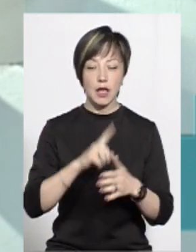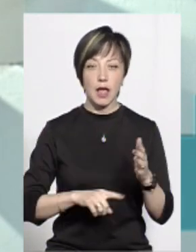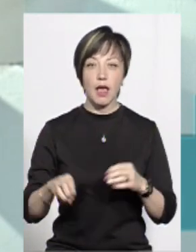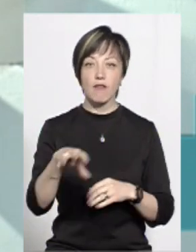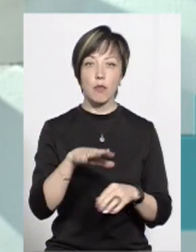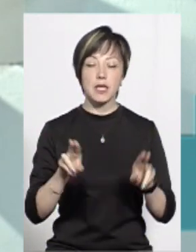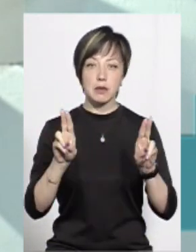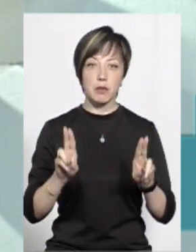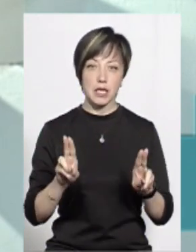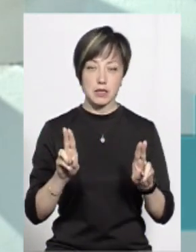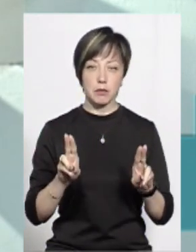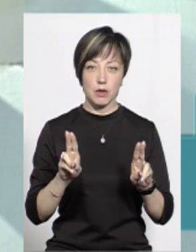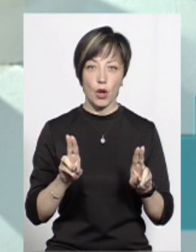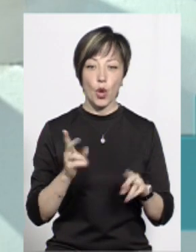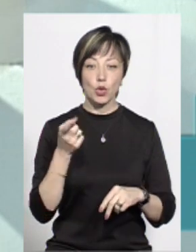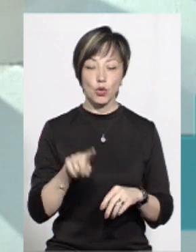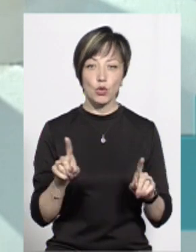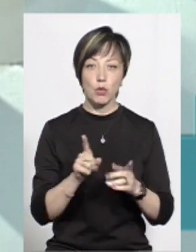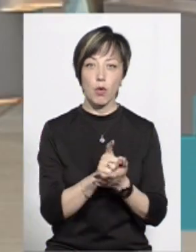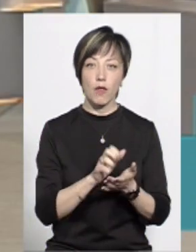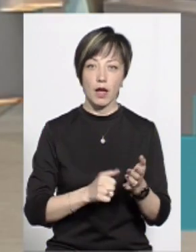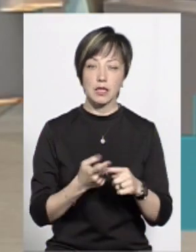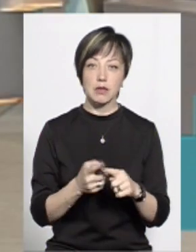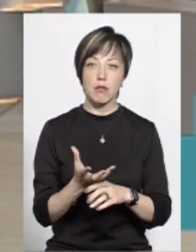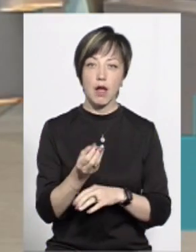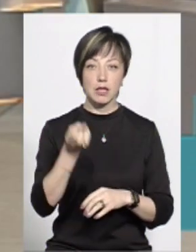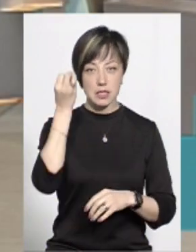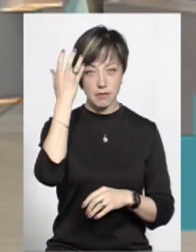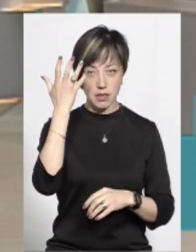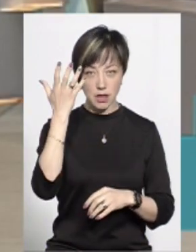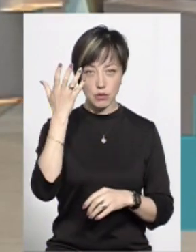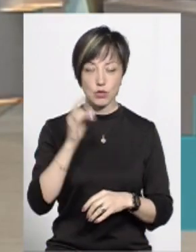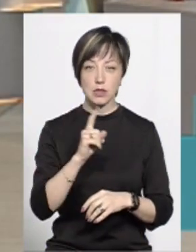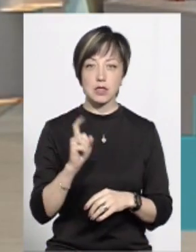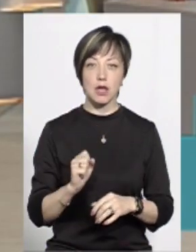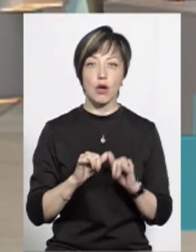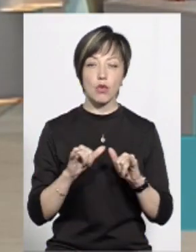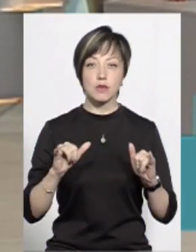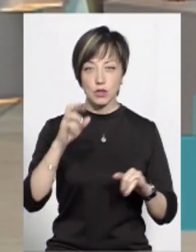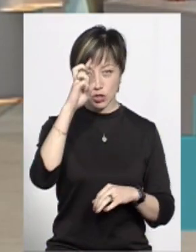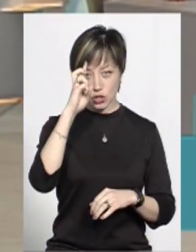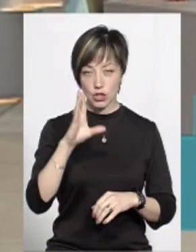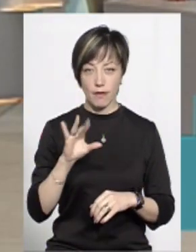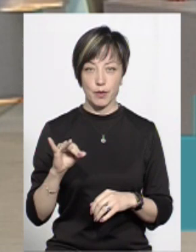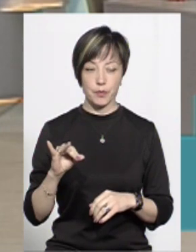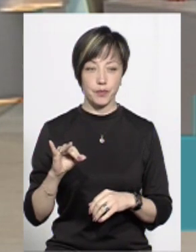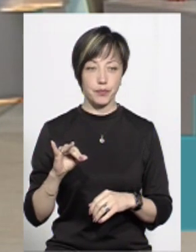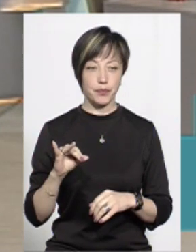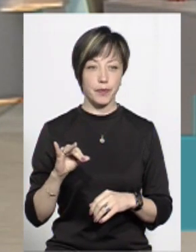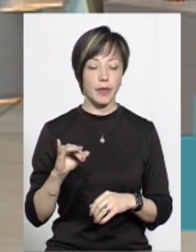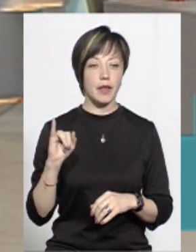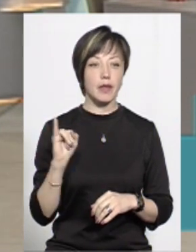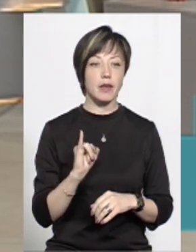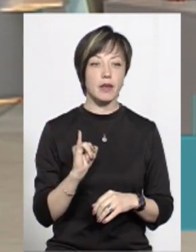європейський принцип того, що податки – це плата за цивілізацію, за розвиток держави. Ось.